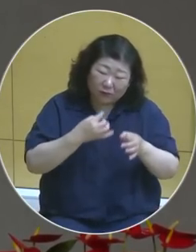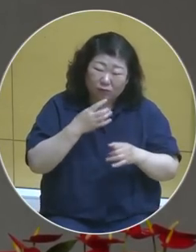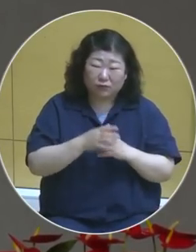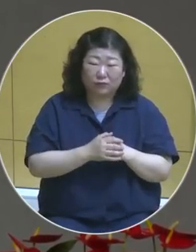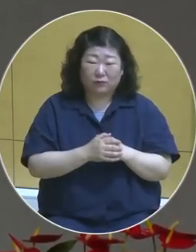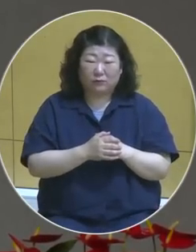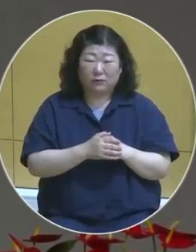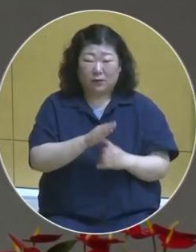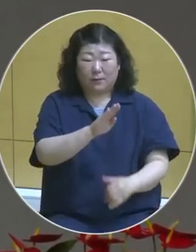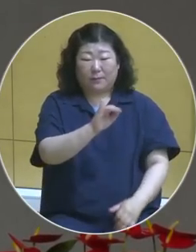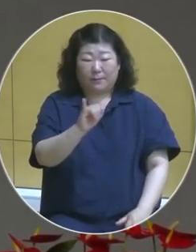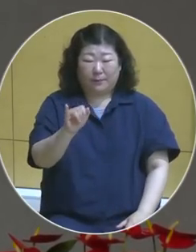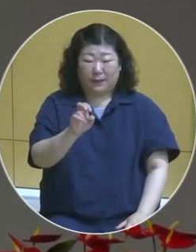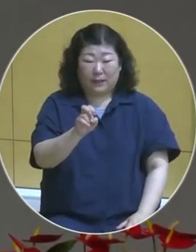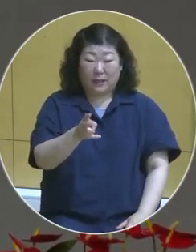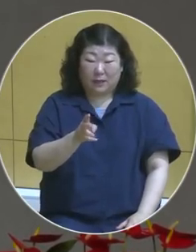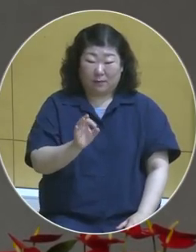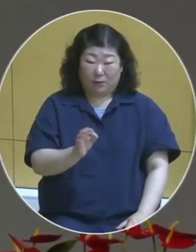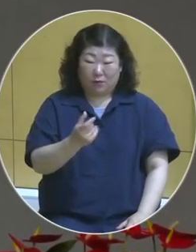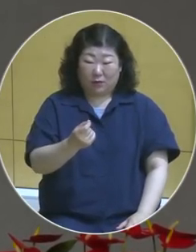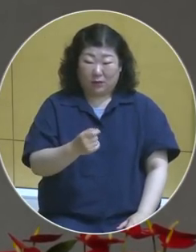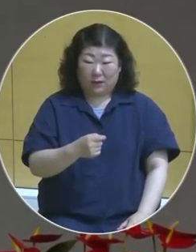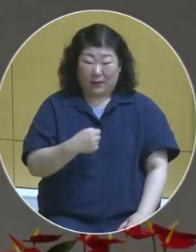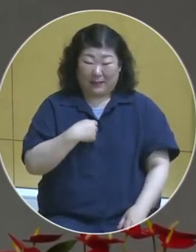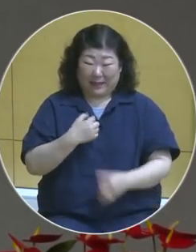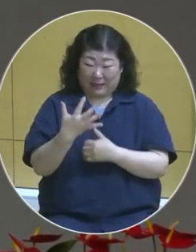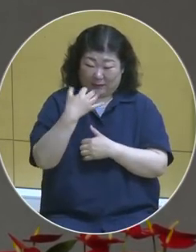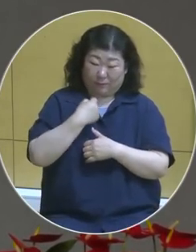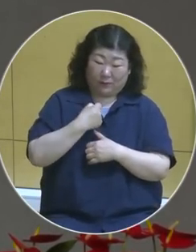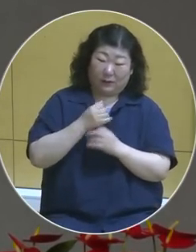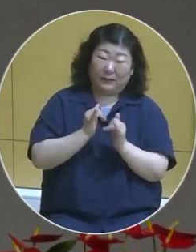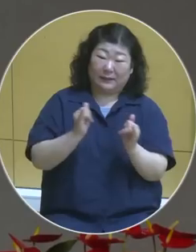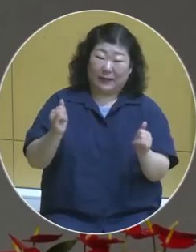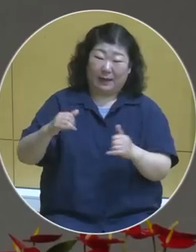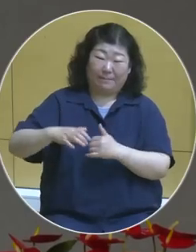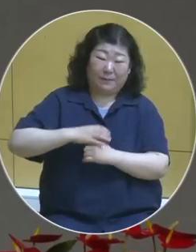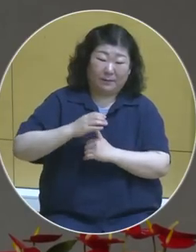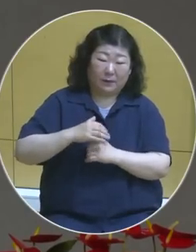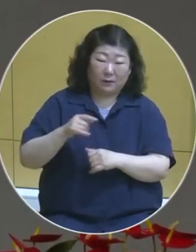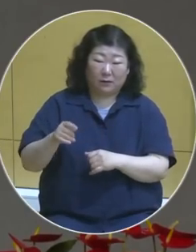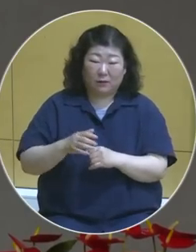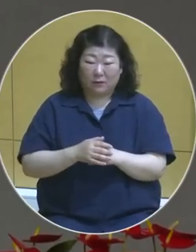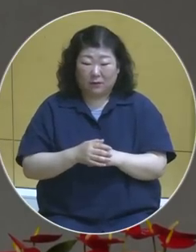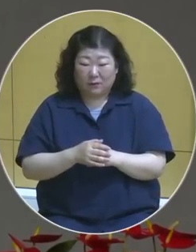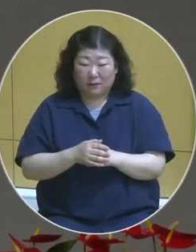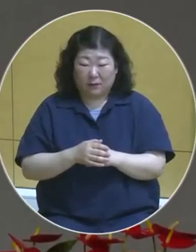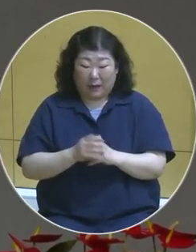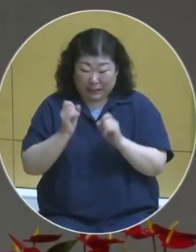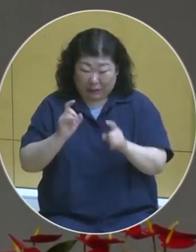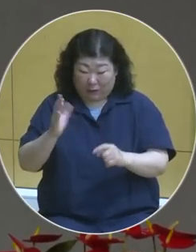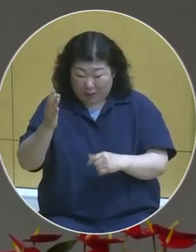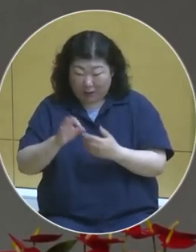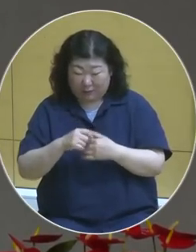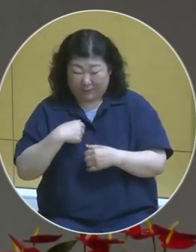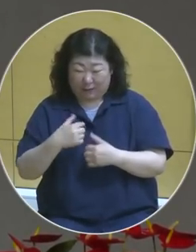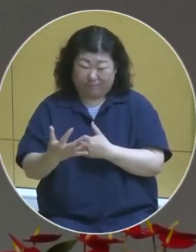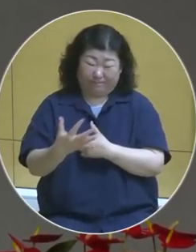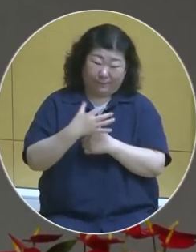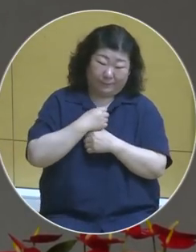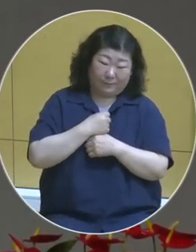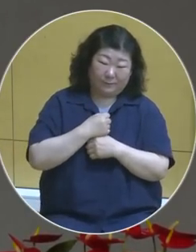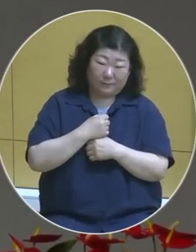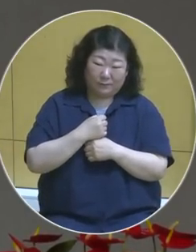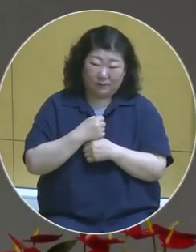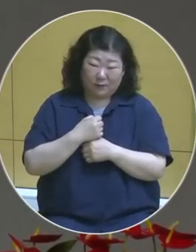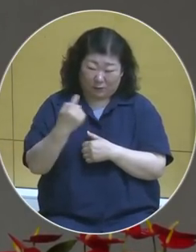비명이죠. 그 다음에 나를 삼키려는 자의 비방이 있다. 하여튼 기회만 보면 나를 삼키려고 한다. 그 다음에